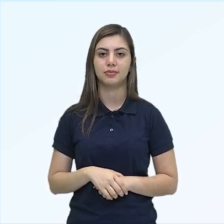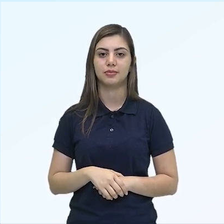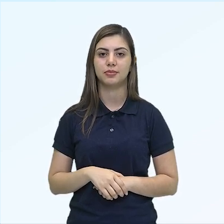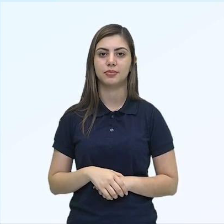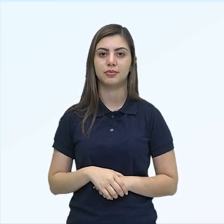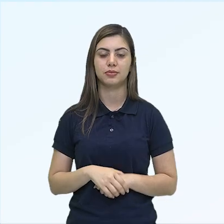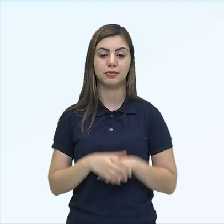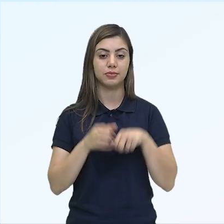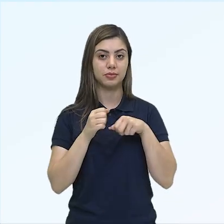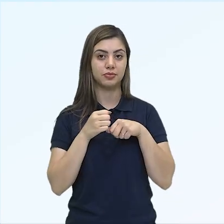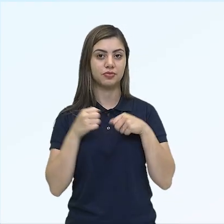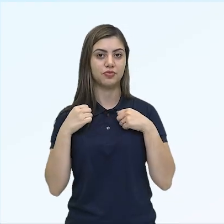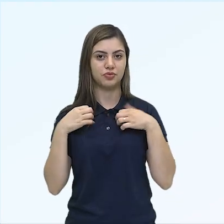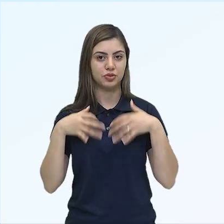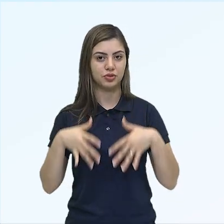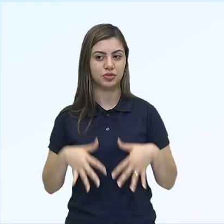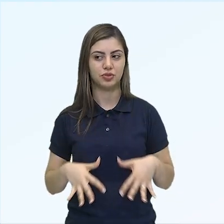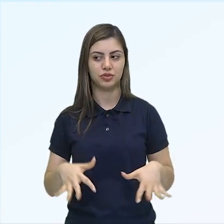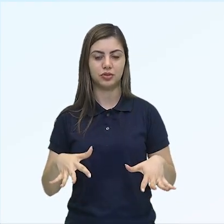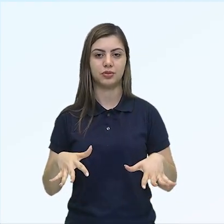Dress, vestido.